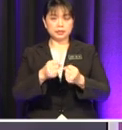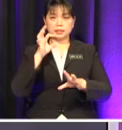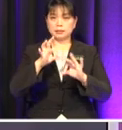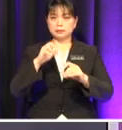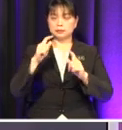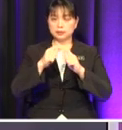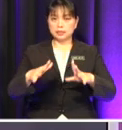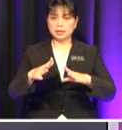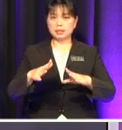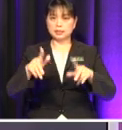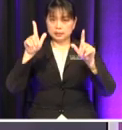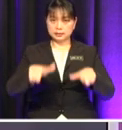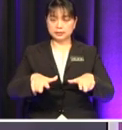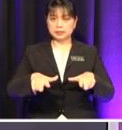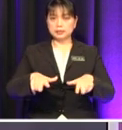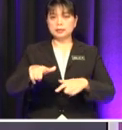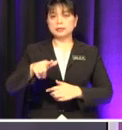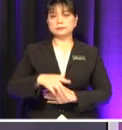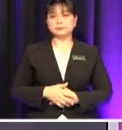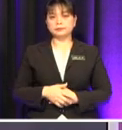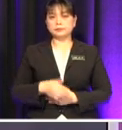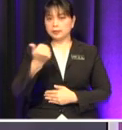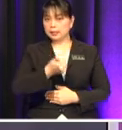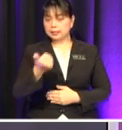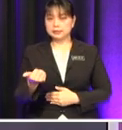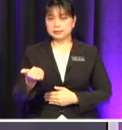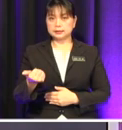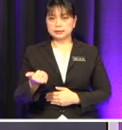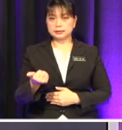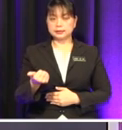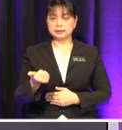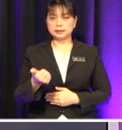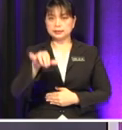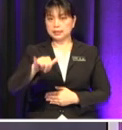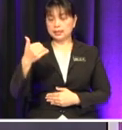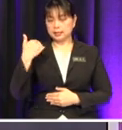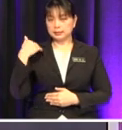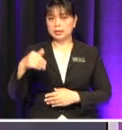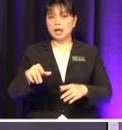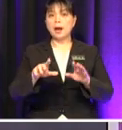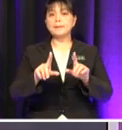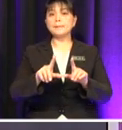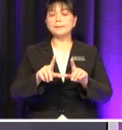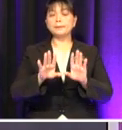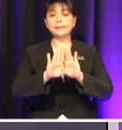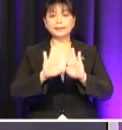Oke diguna apa tuh alat-alat andoh dengan papan tuh Oke jadi dia dapat menghangatkan pergerakan